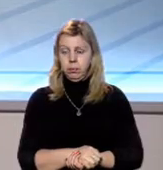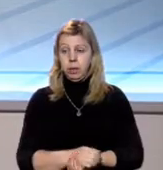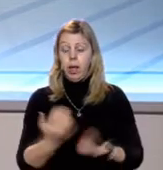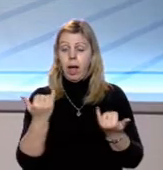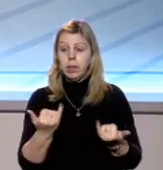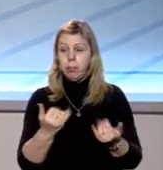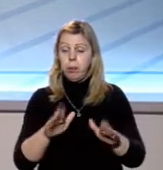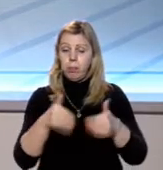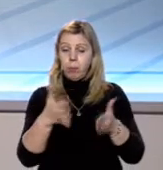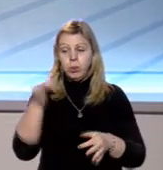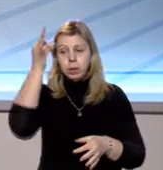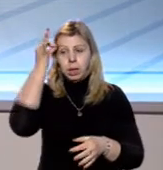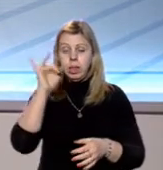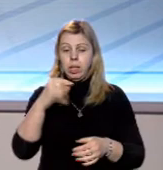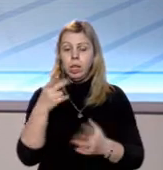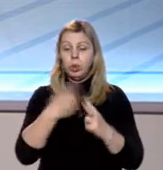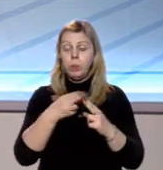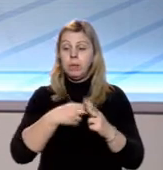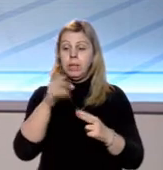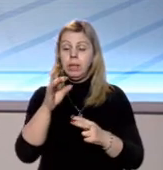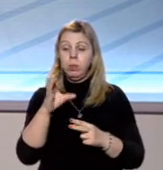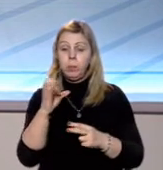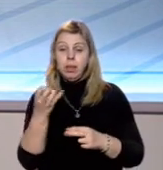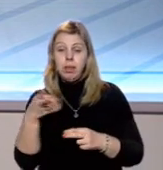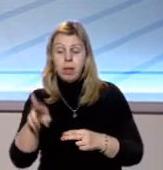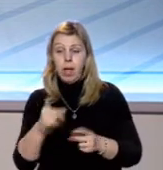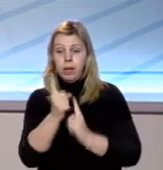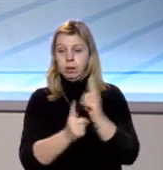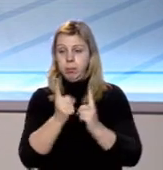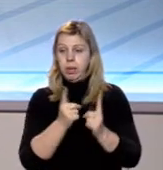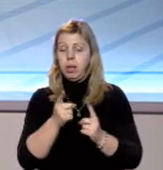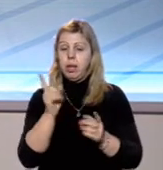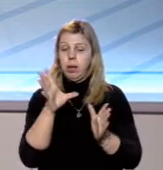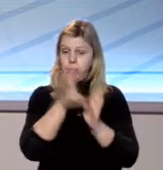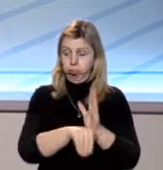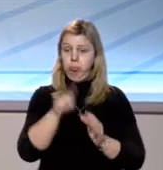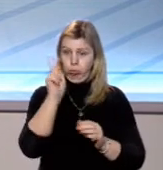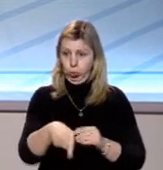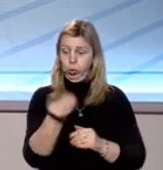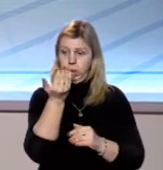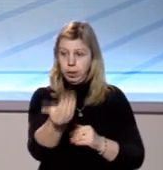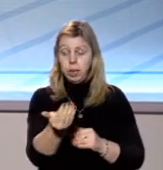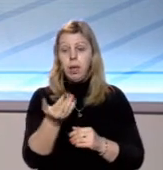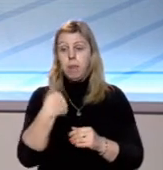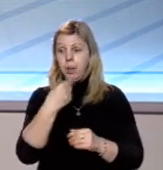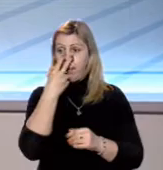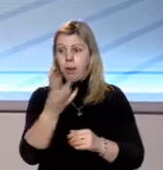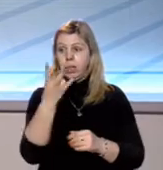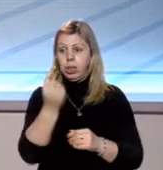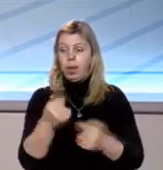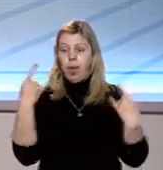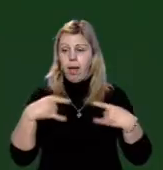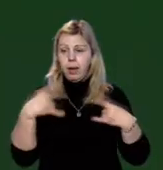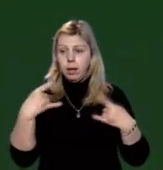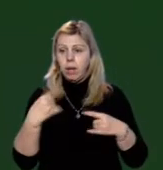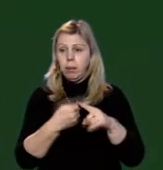А тепер пропоную згадати і про субсидіантів, адже зміни також стосуються і їх. Отже, зараз бачимо на власних